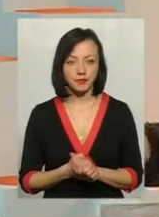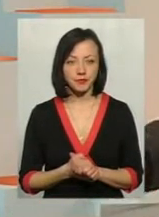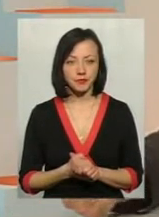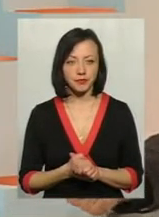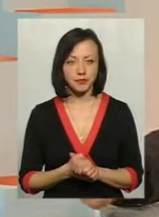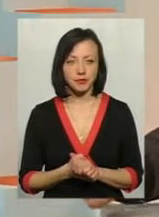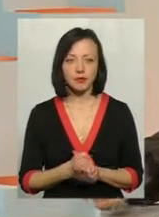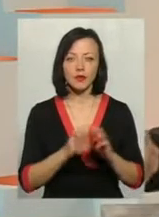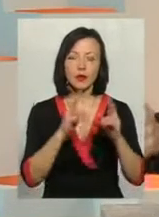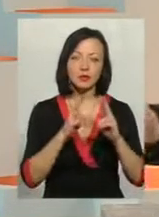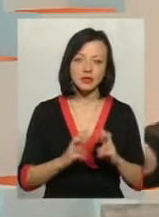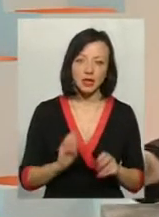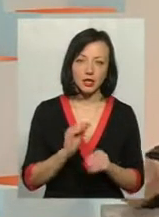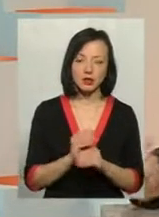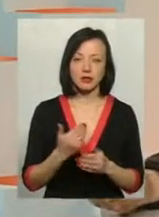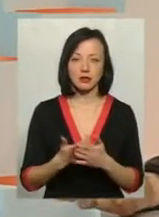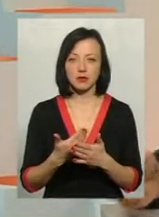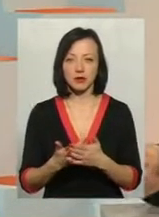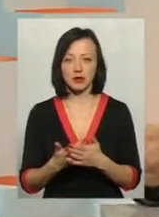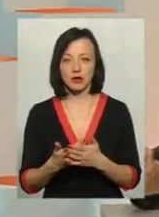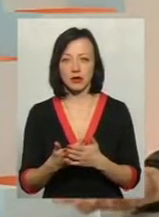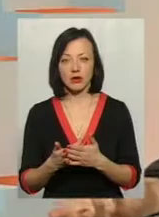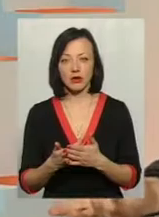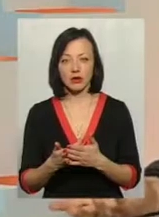на то чи інше до обстеження,